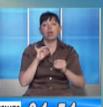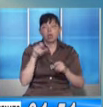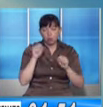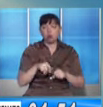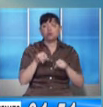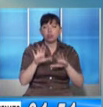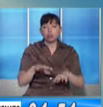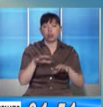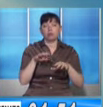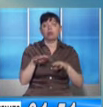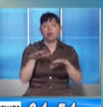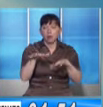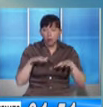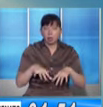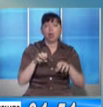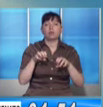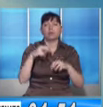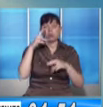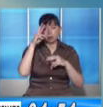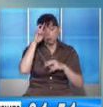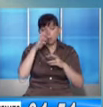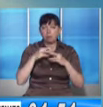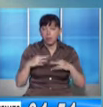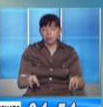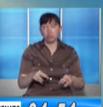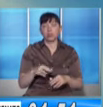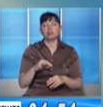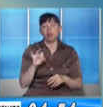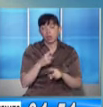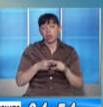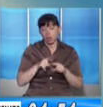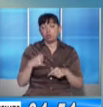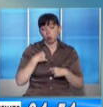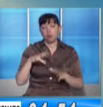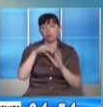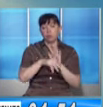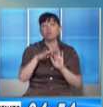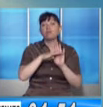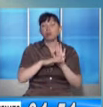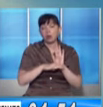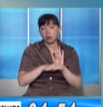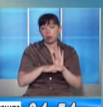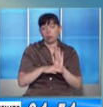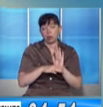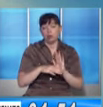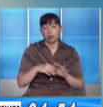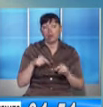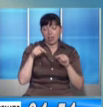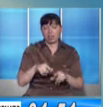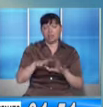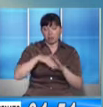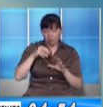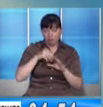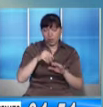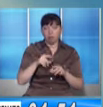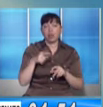și în guvern să susțină acele priorități. De asta, bineînțeles, că o să regăsiți și în programul nostru electoral din aceste alegeri, obiectivi